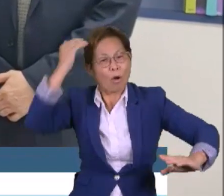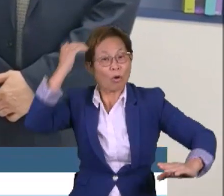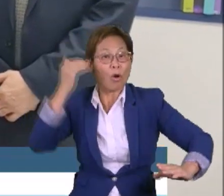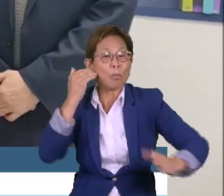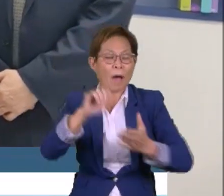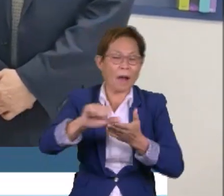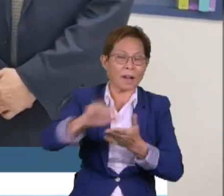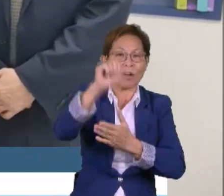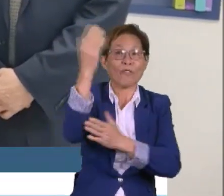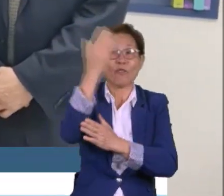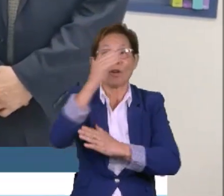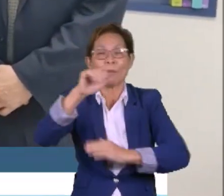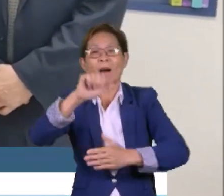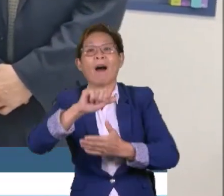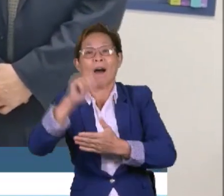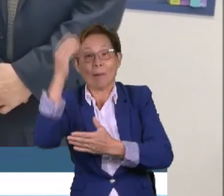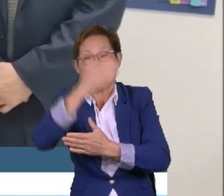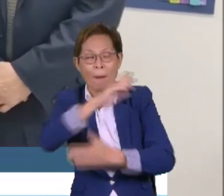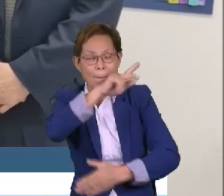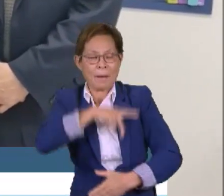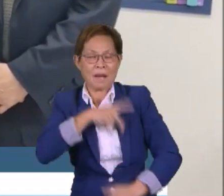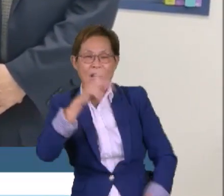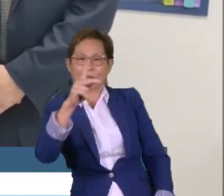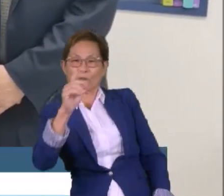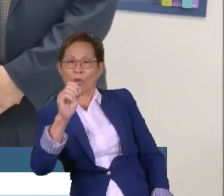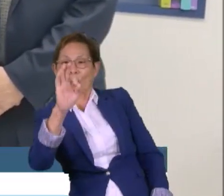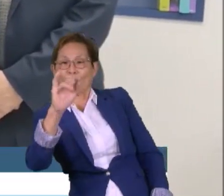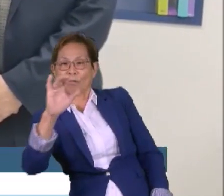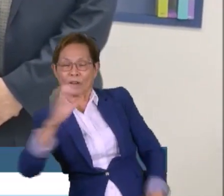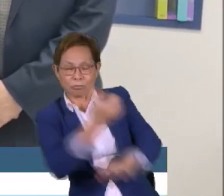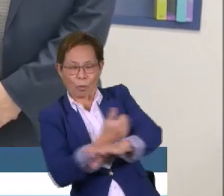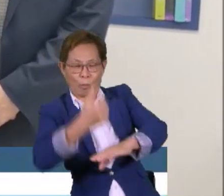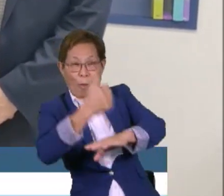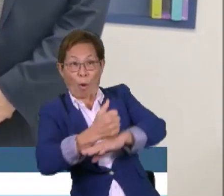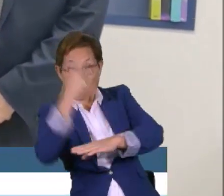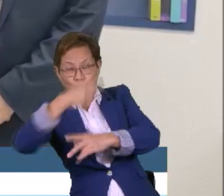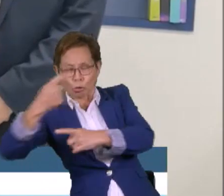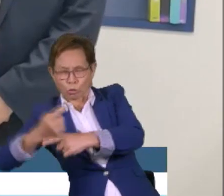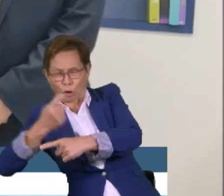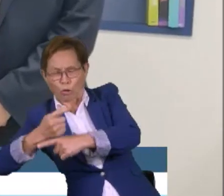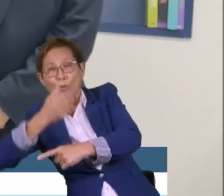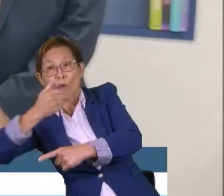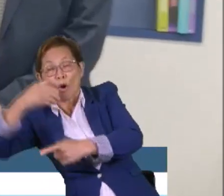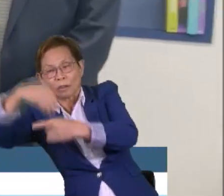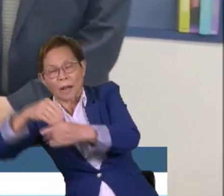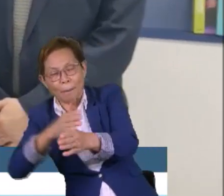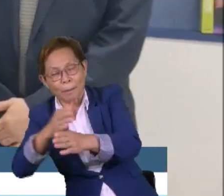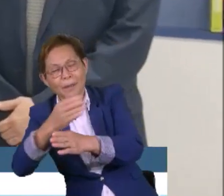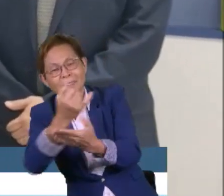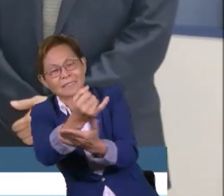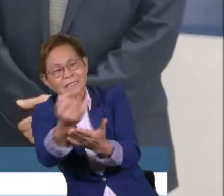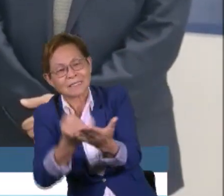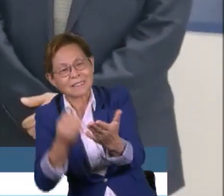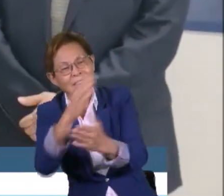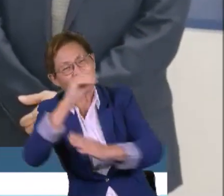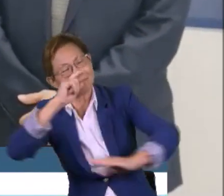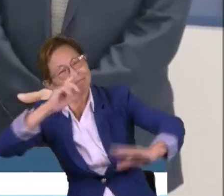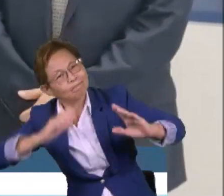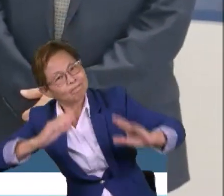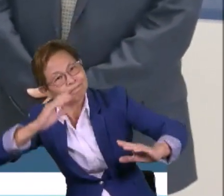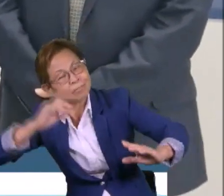Academy of film arts yang ditumbuhkan untuk melahirkan generasi muda dalam bidang seni dan animasi